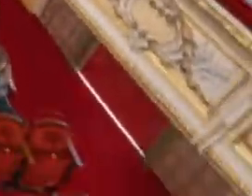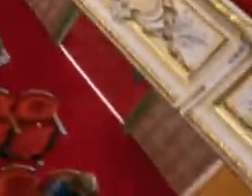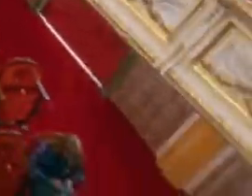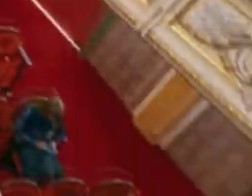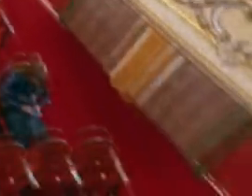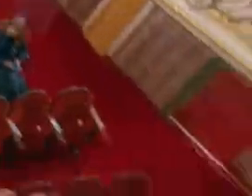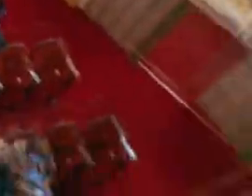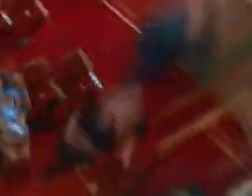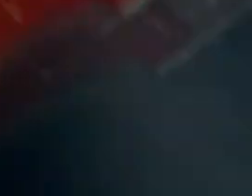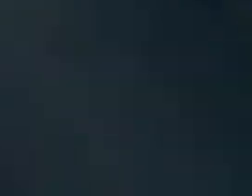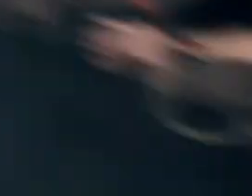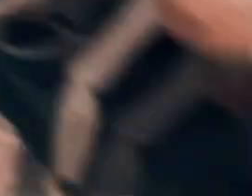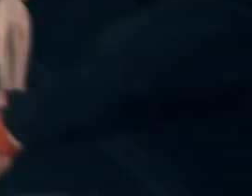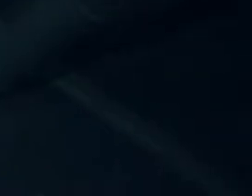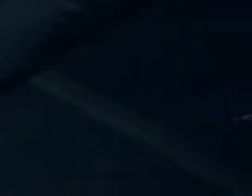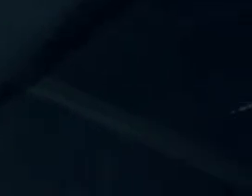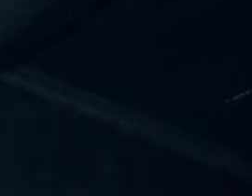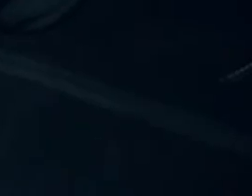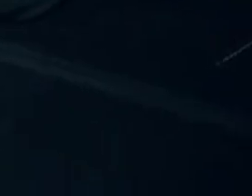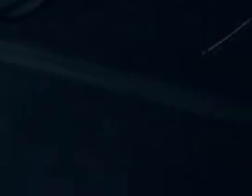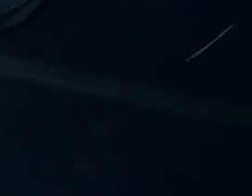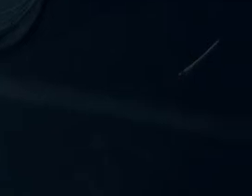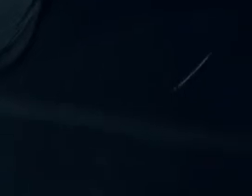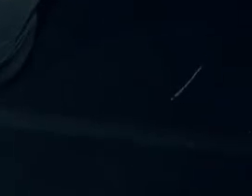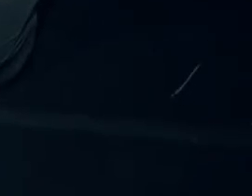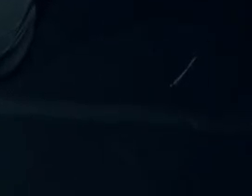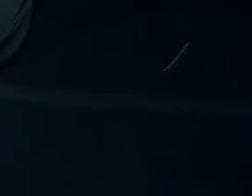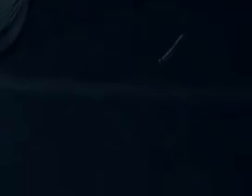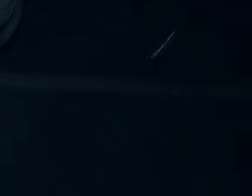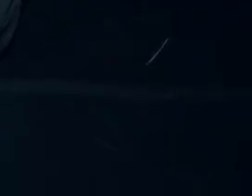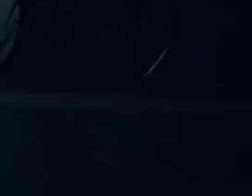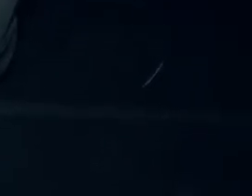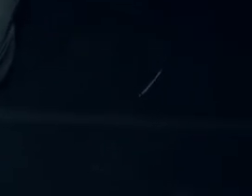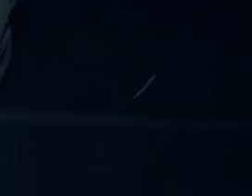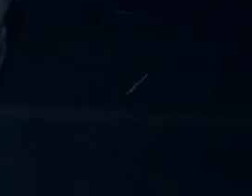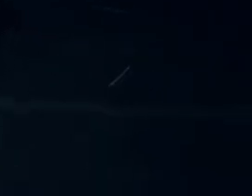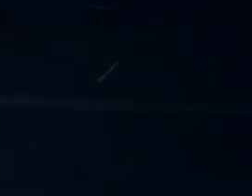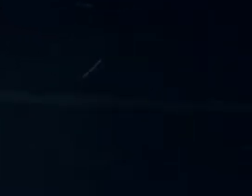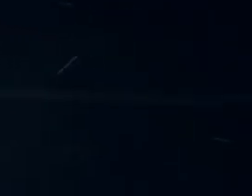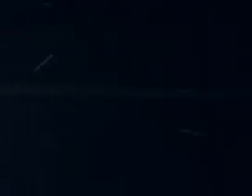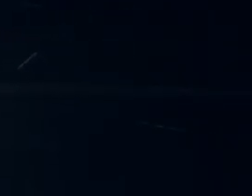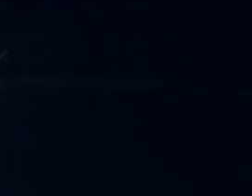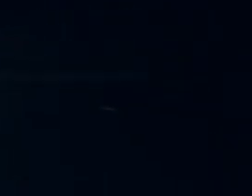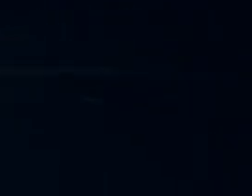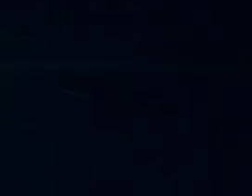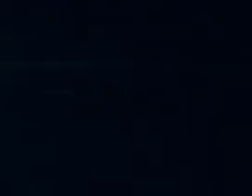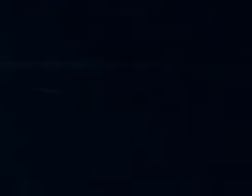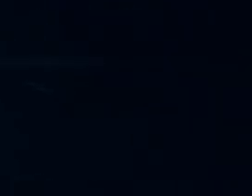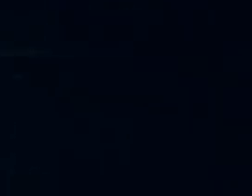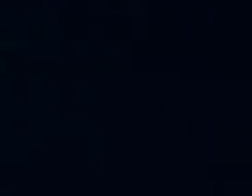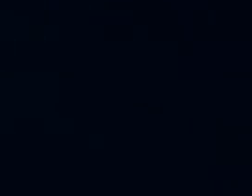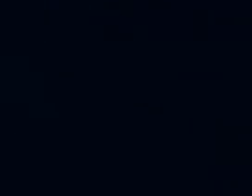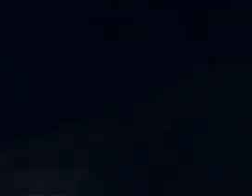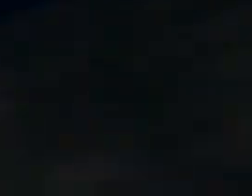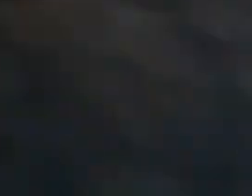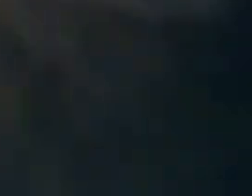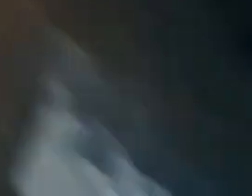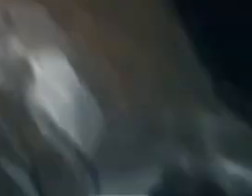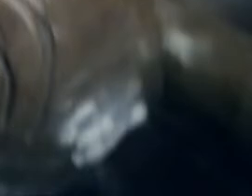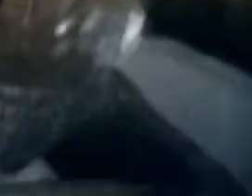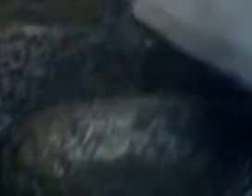uczuciami. To w Bielsku-Białej odwiedzisz miejsca, gdzie lalki wyrażają